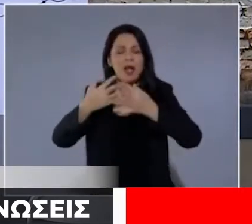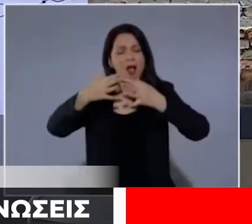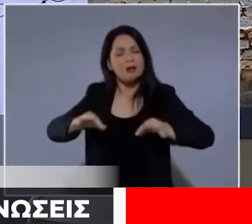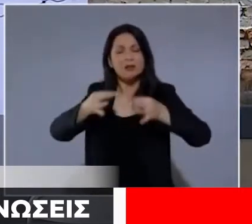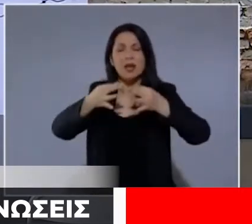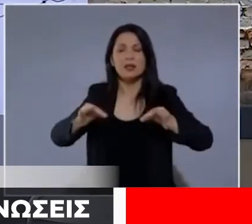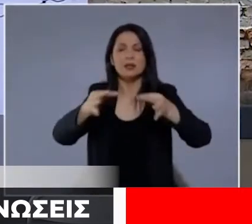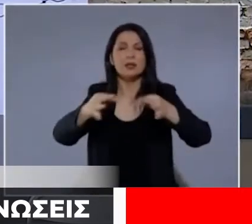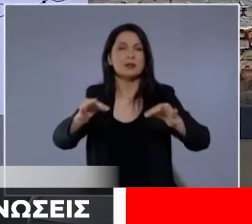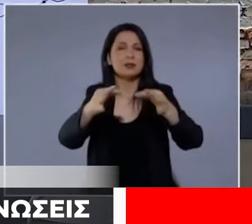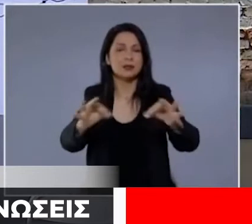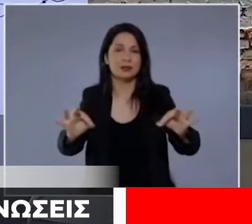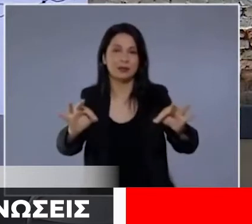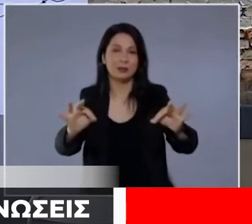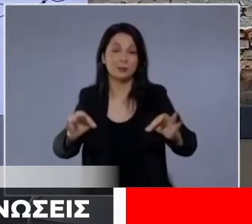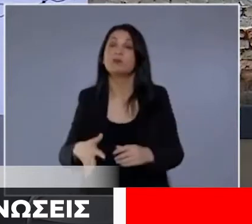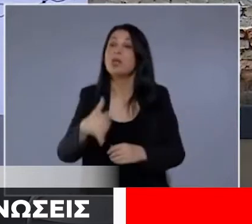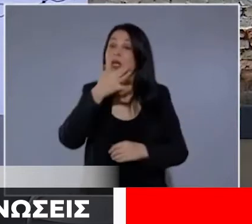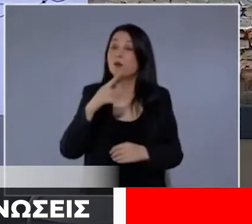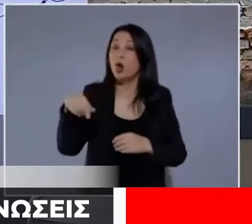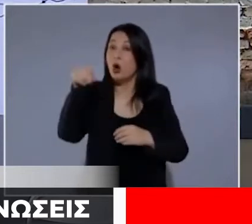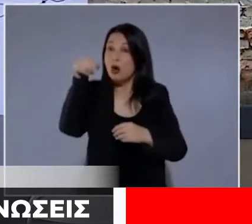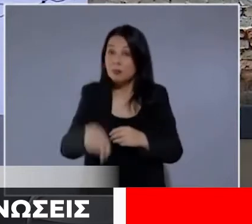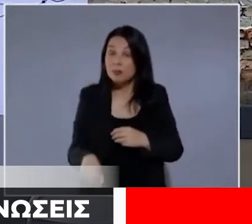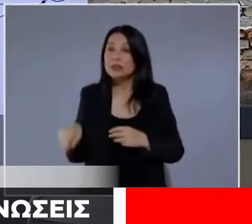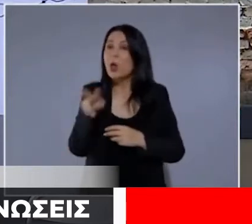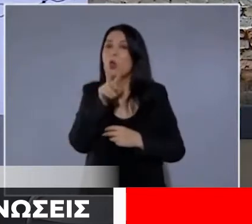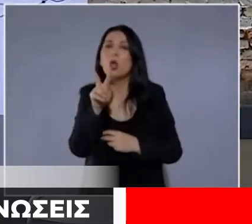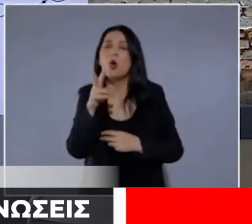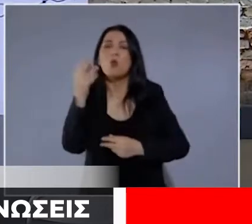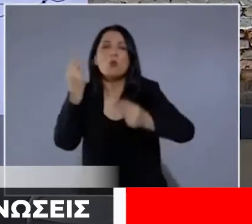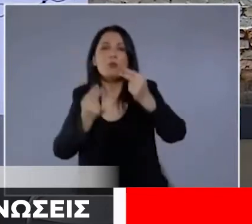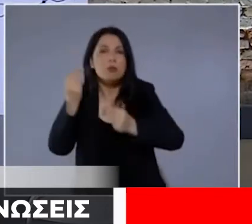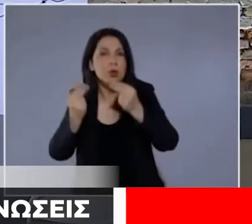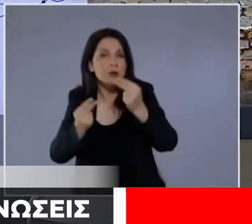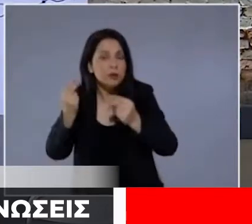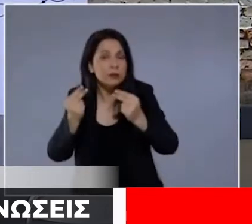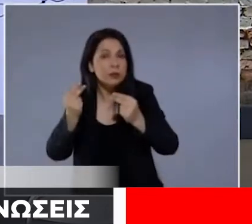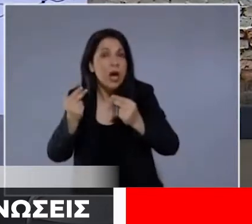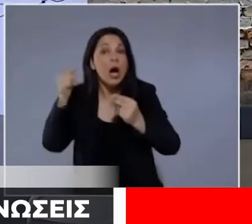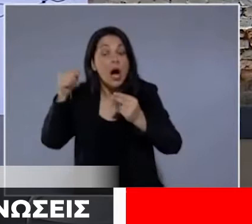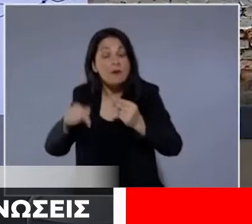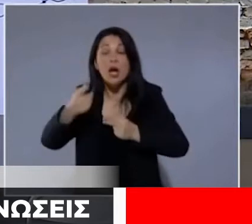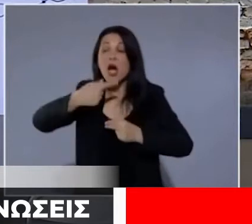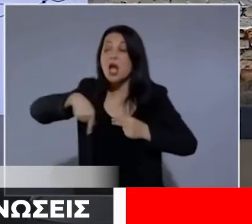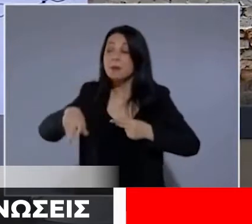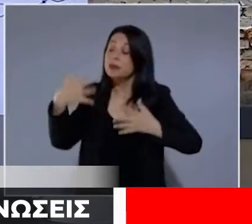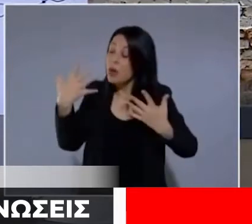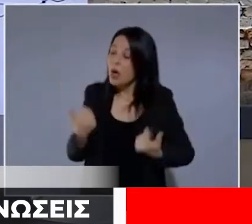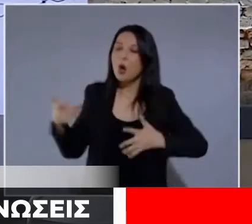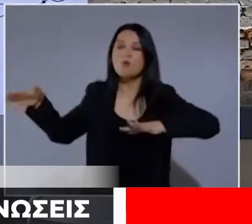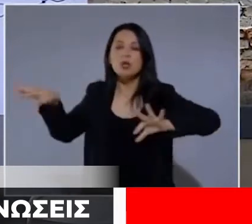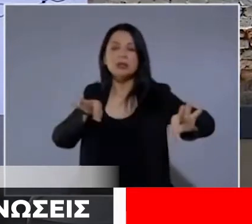έργα συγκεκριμένο σχέδιο για την υλοποίησή τους, χρονοδιάγραμμα και πλάνο